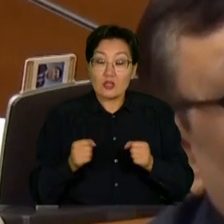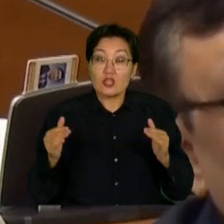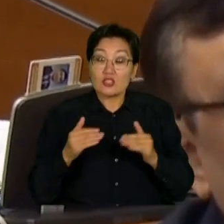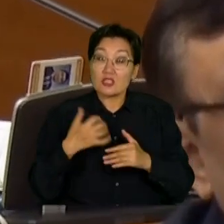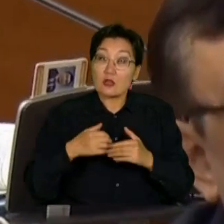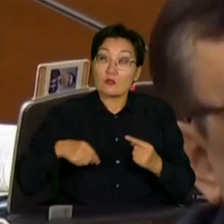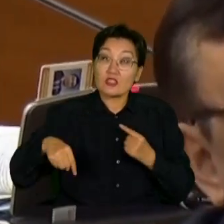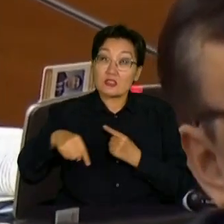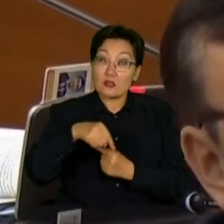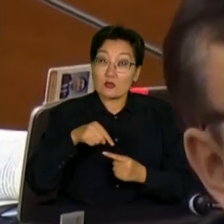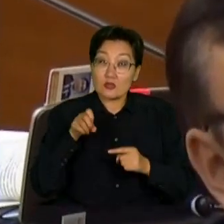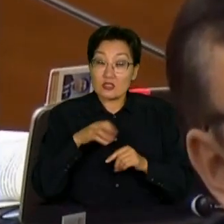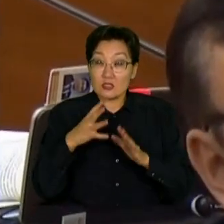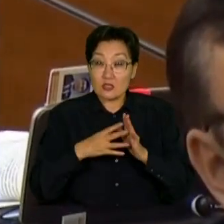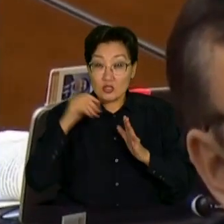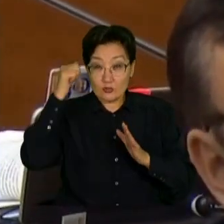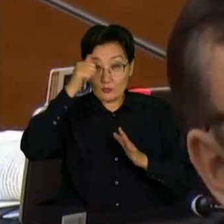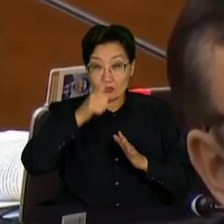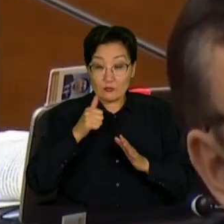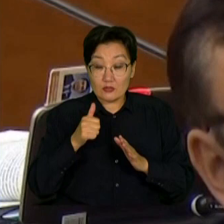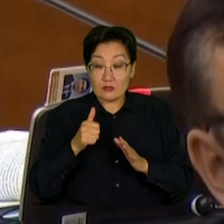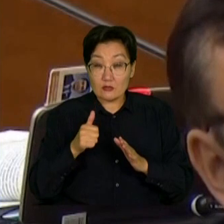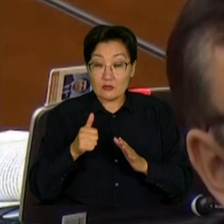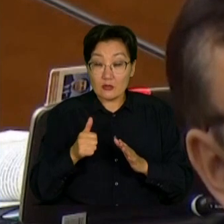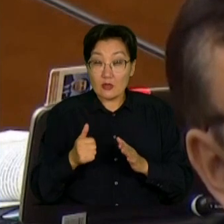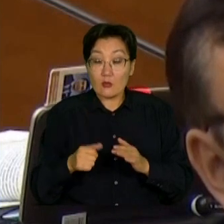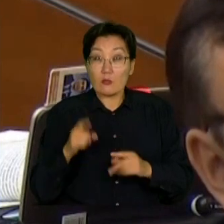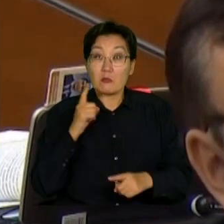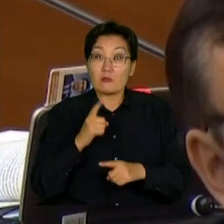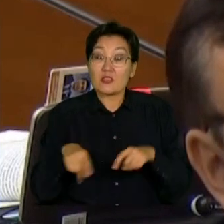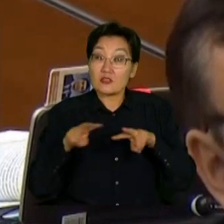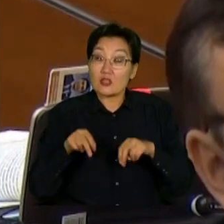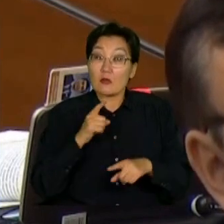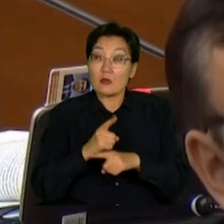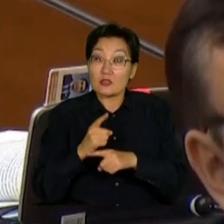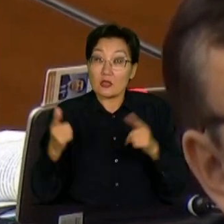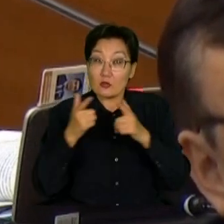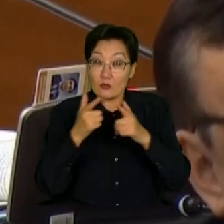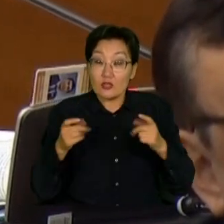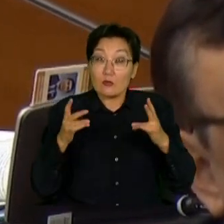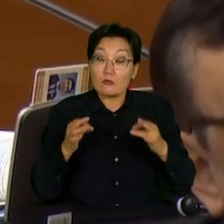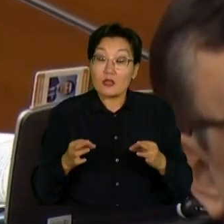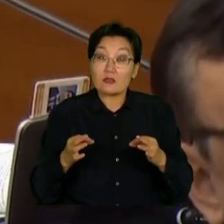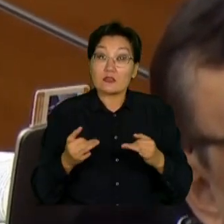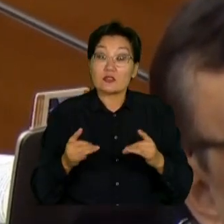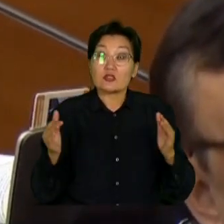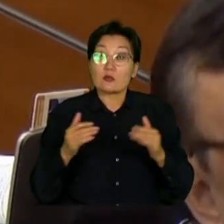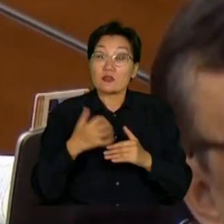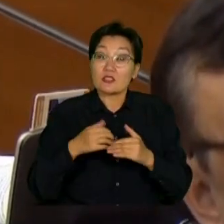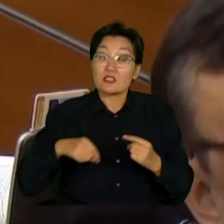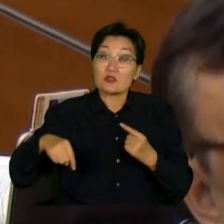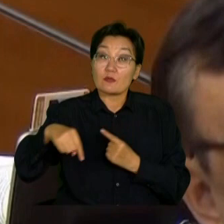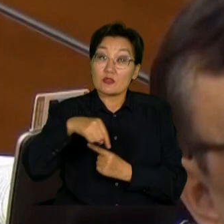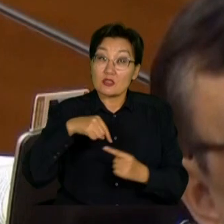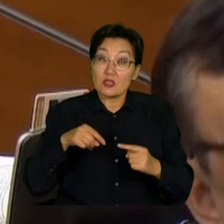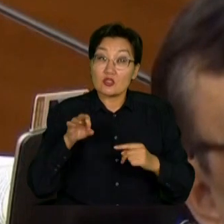орта бизнесте 2019 жылы қателеспесем мораторий жарияланды тексеруге басқасына, бірақ шағын және орта